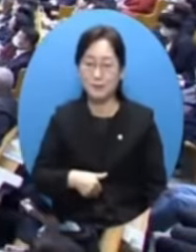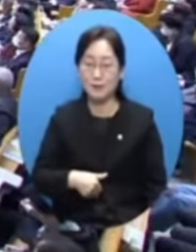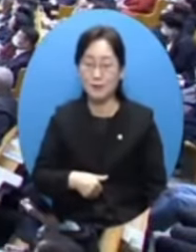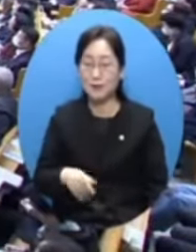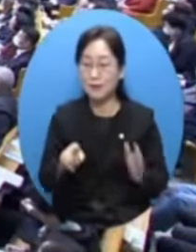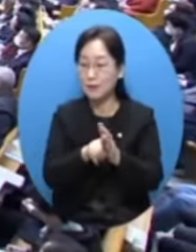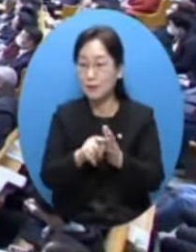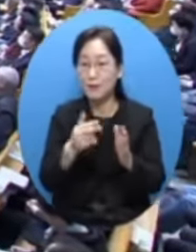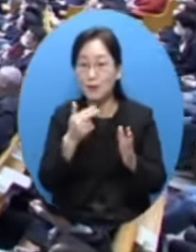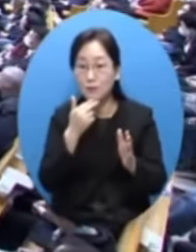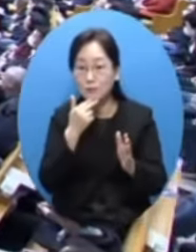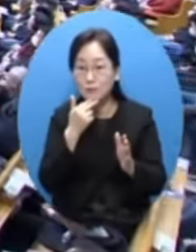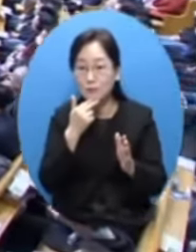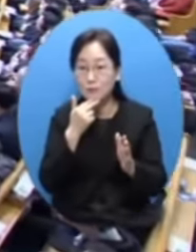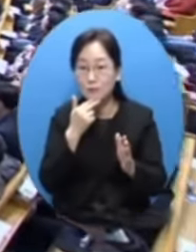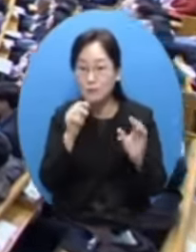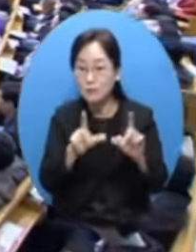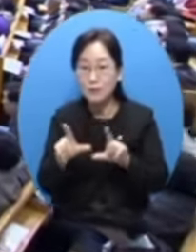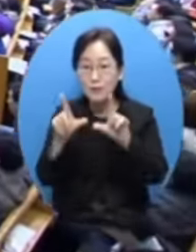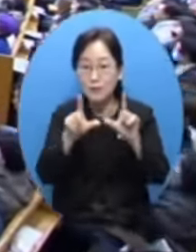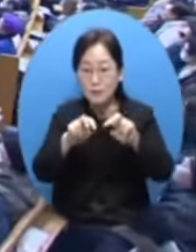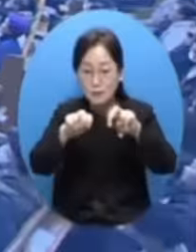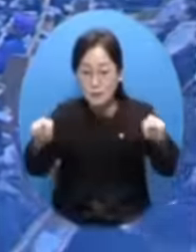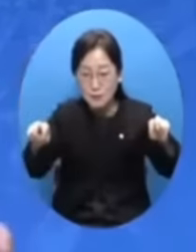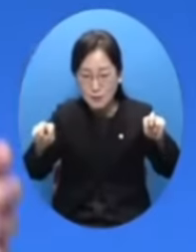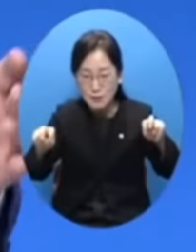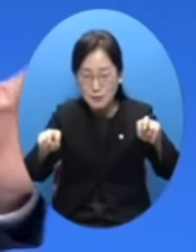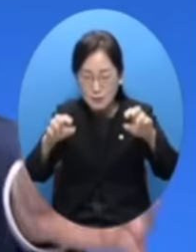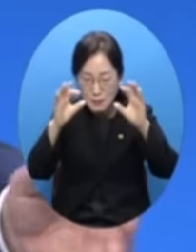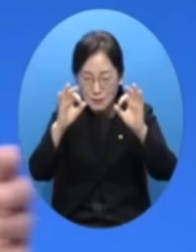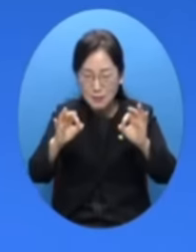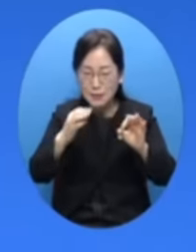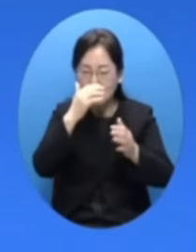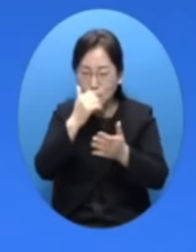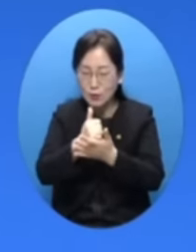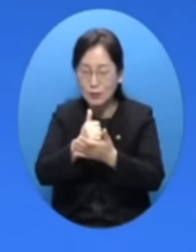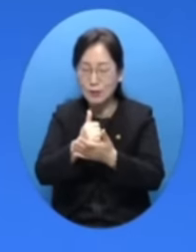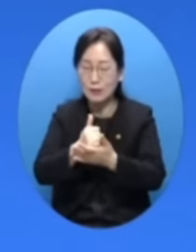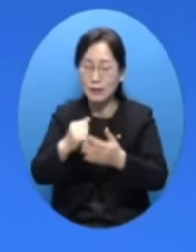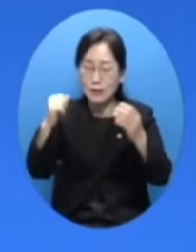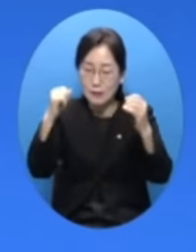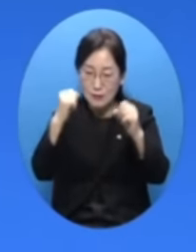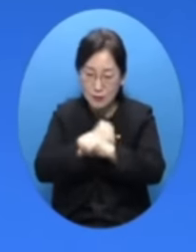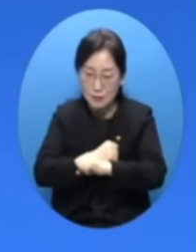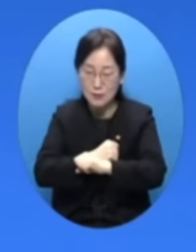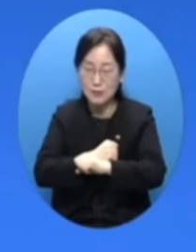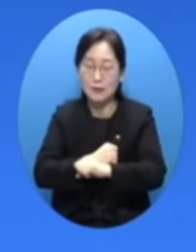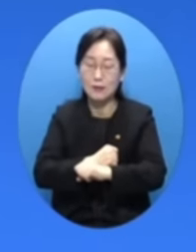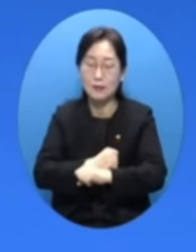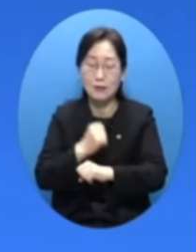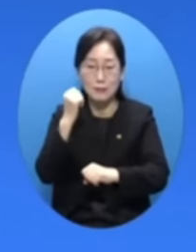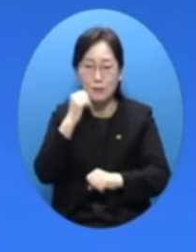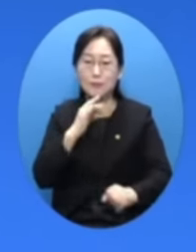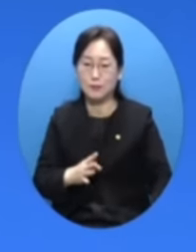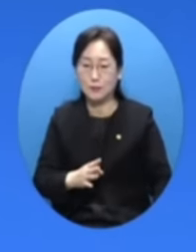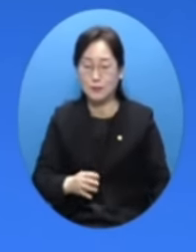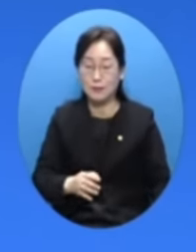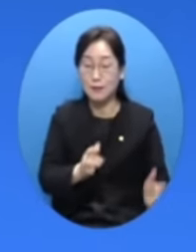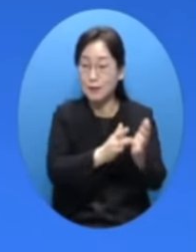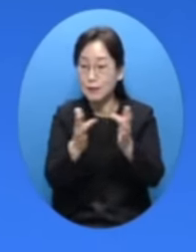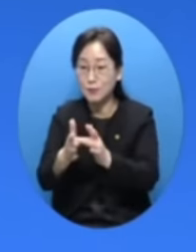신앙이 없이 살아가는 사람은 그 삶이 죄와 절망과 파멸의 길이요. 예수 믿고 신앙을 갖고 사는 사람들은 그